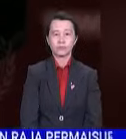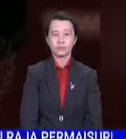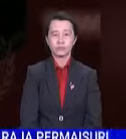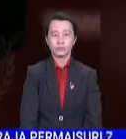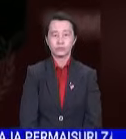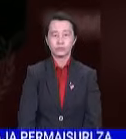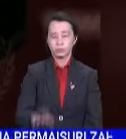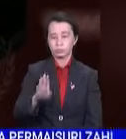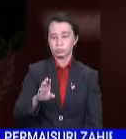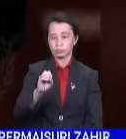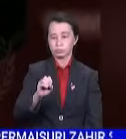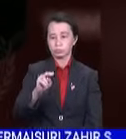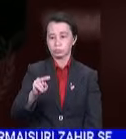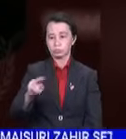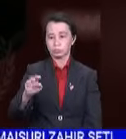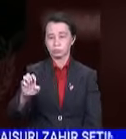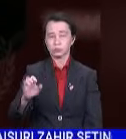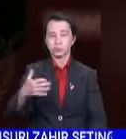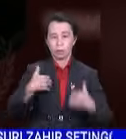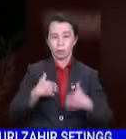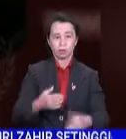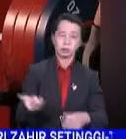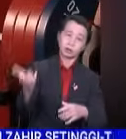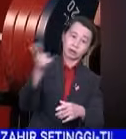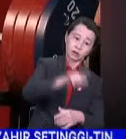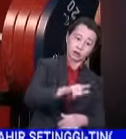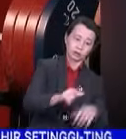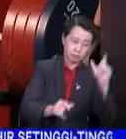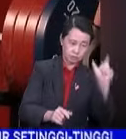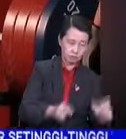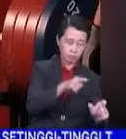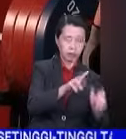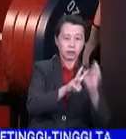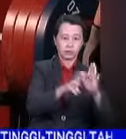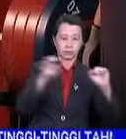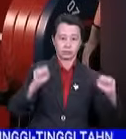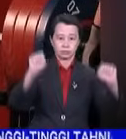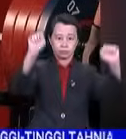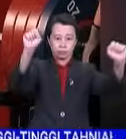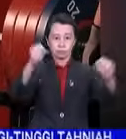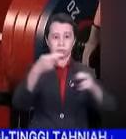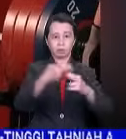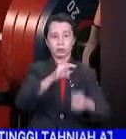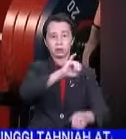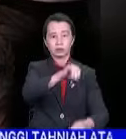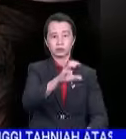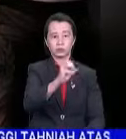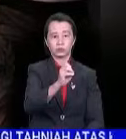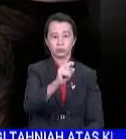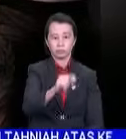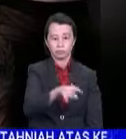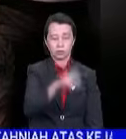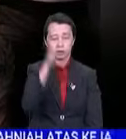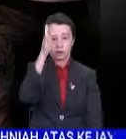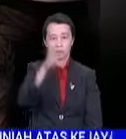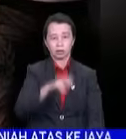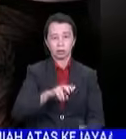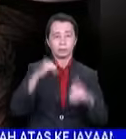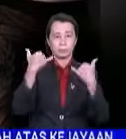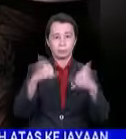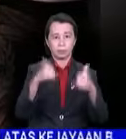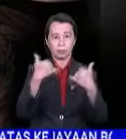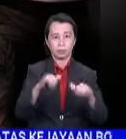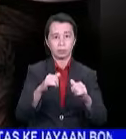Zaini melihat curut mempunyai seorang lagi wakil dalam acara powerlifting Jonghyun key yang akan turun